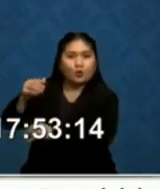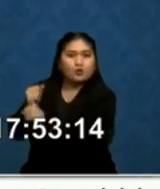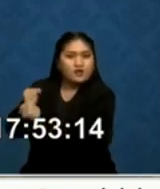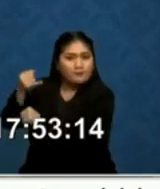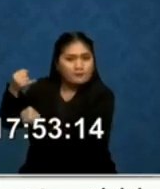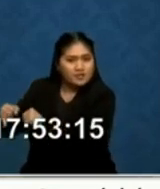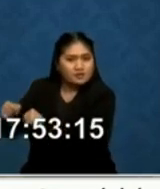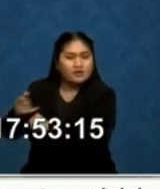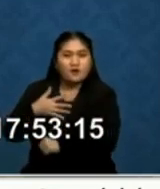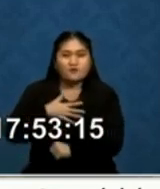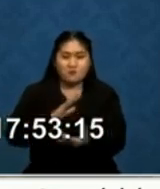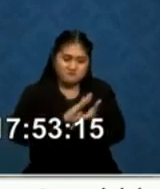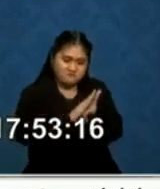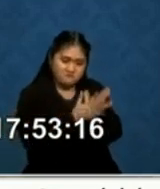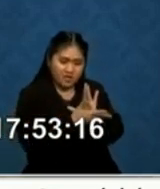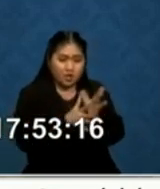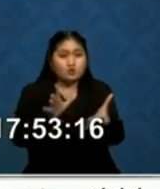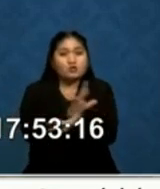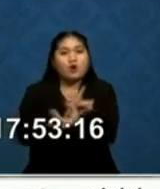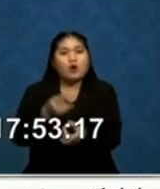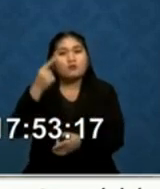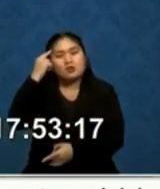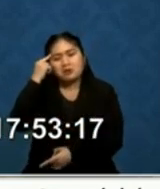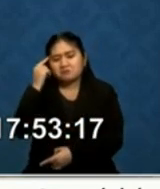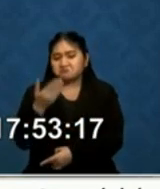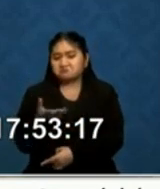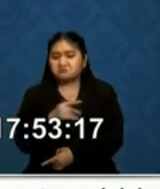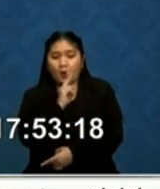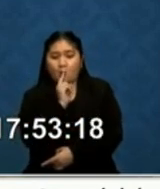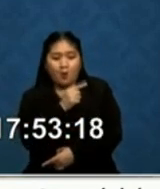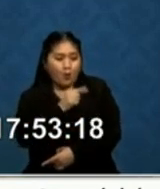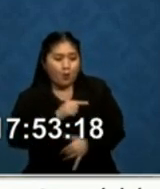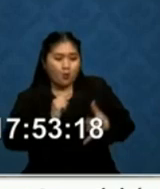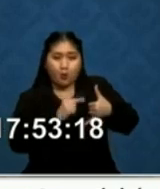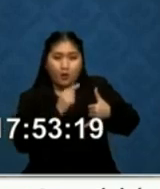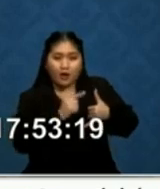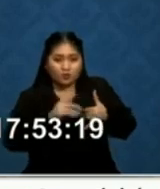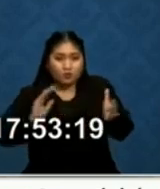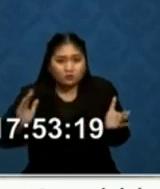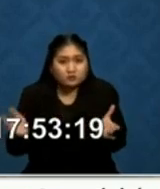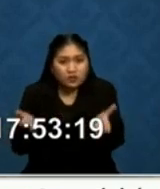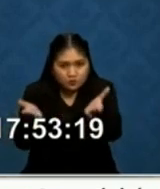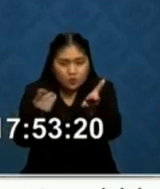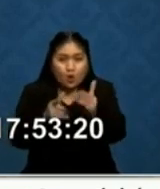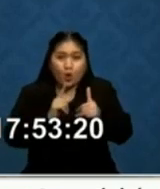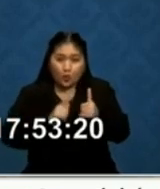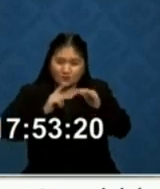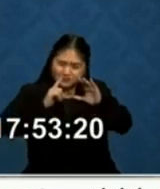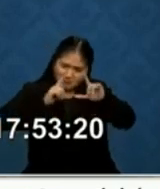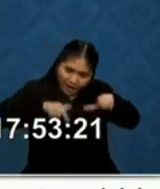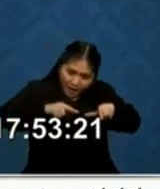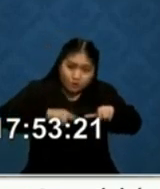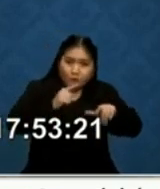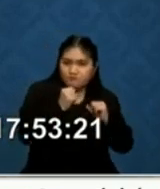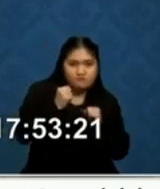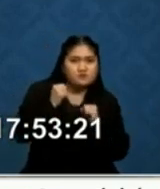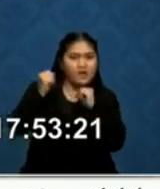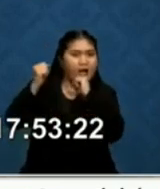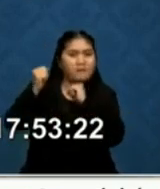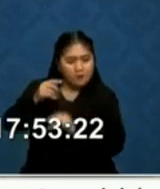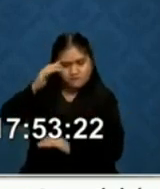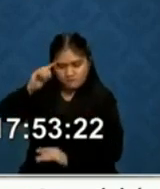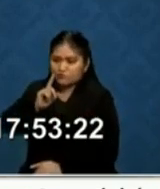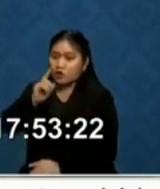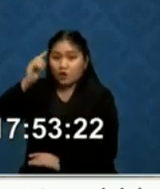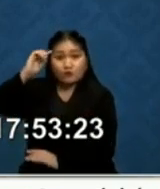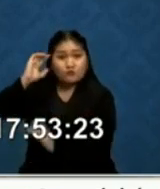โดยเปลี่ยนค่านิยมทางสังคมที่ไม่ตีตาและเราต้องสนับสนุนให้ผู้เสียหายกล้าออกมาแจ้งความค่ะดิ